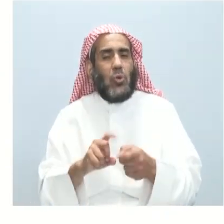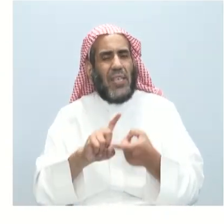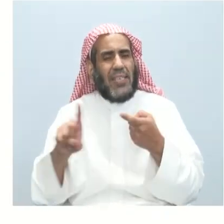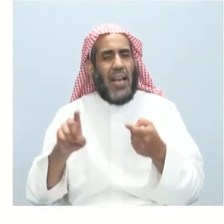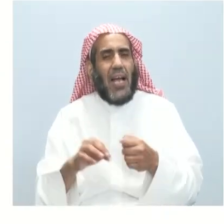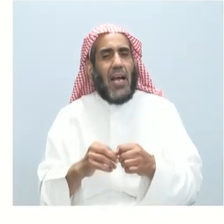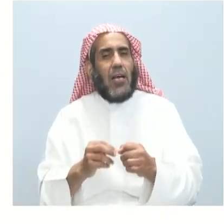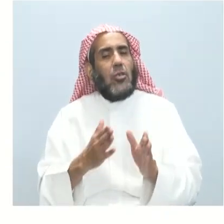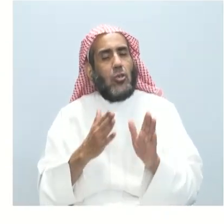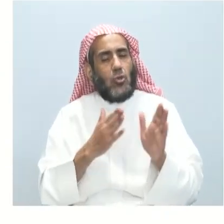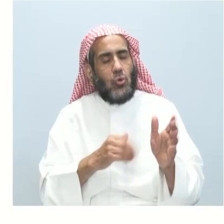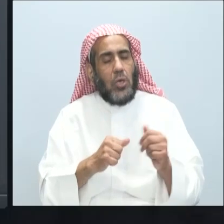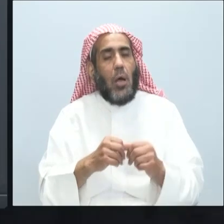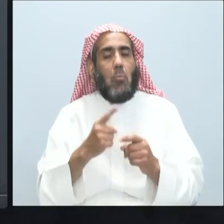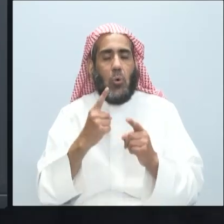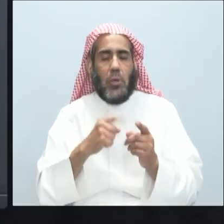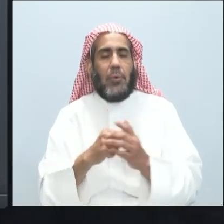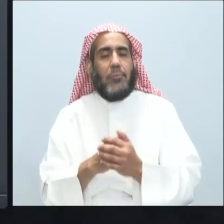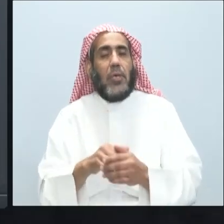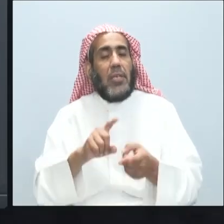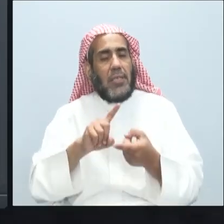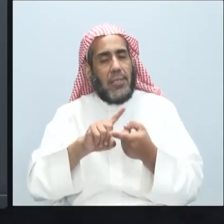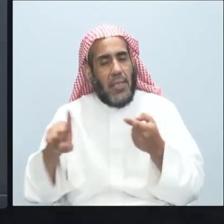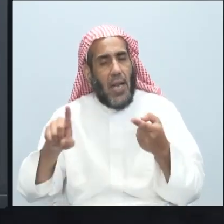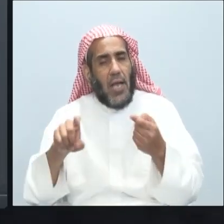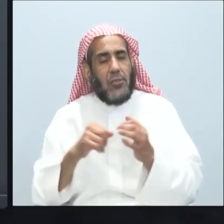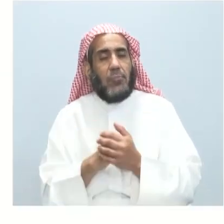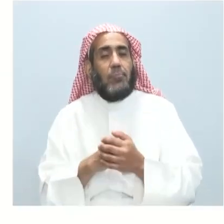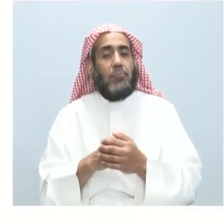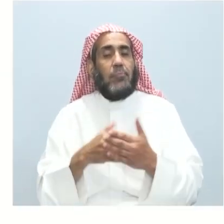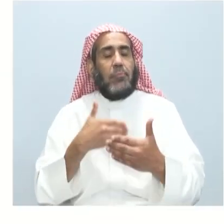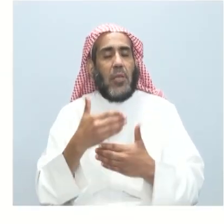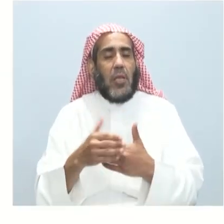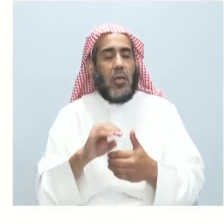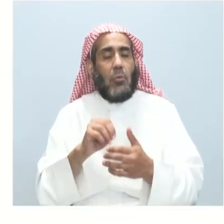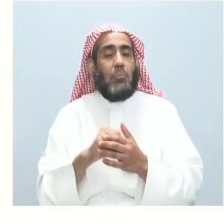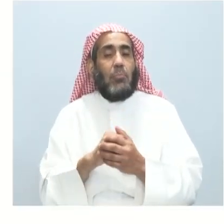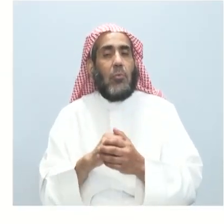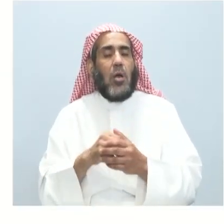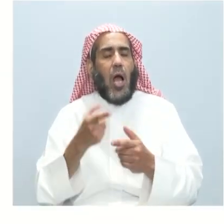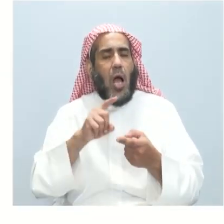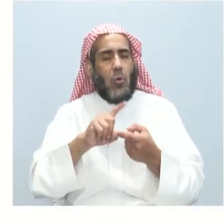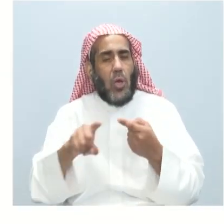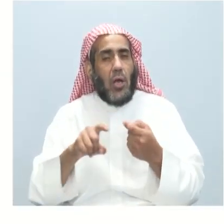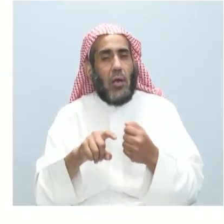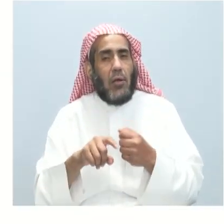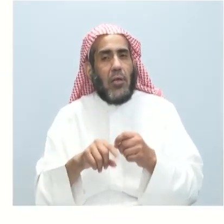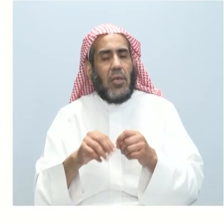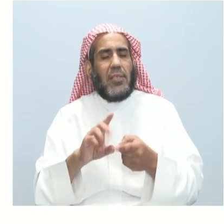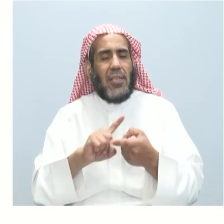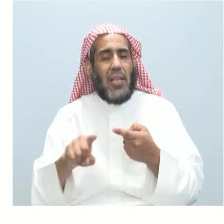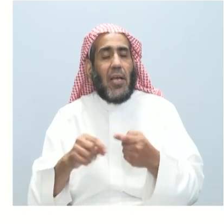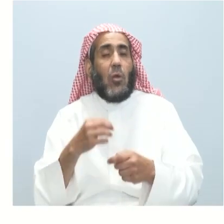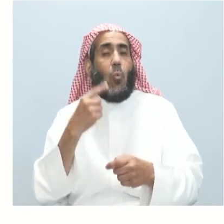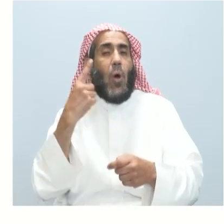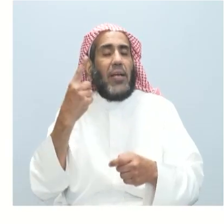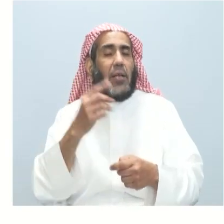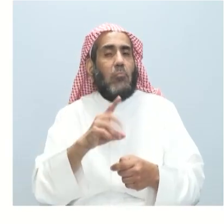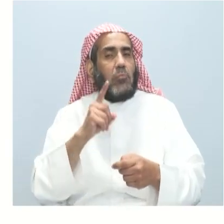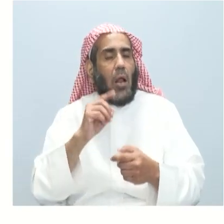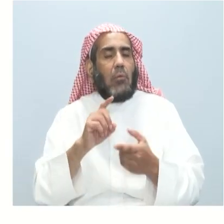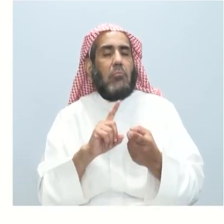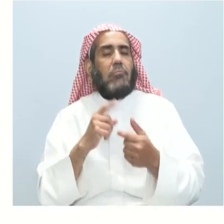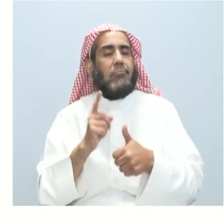السني هناك شروط معتبره للطلاق السني ناتي على الجواب هنا ان يطلقها تطليقه واحده